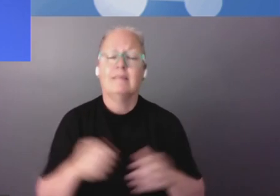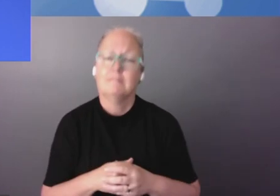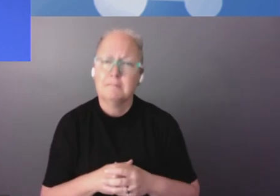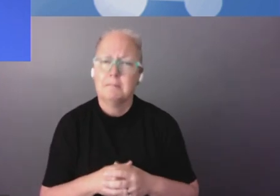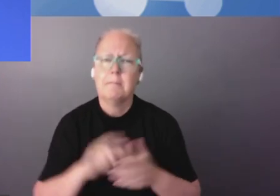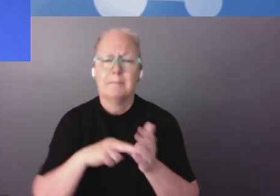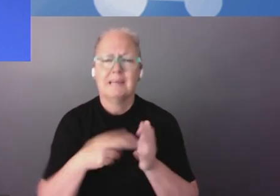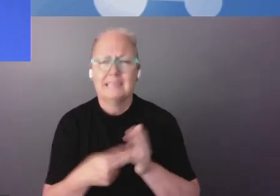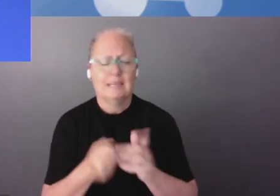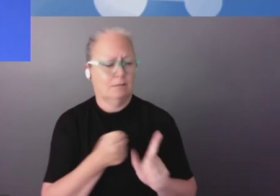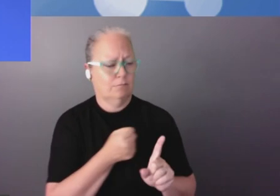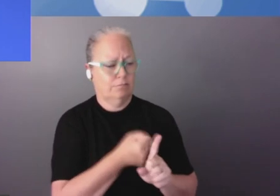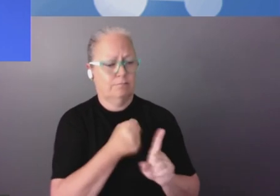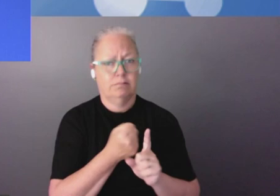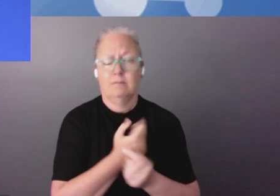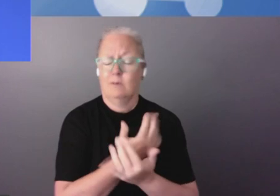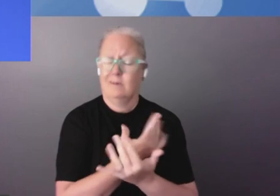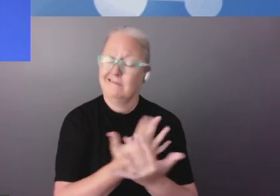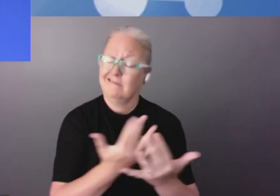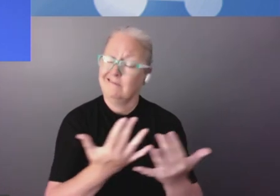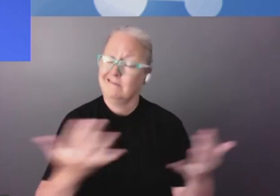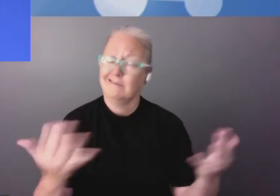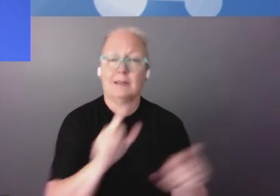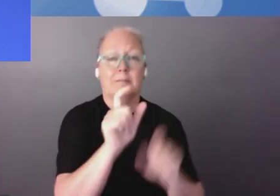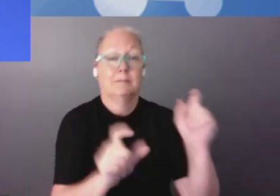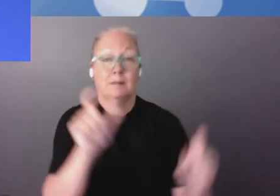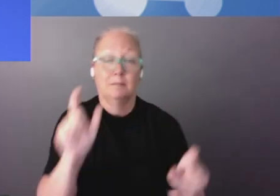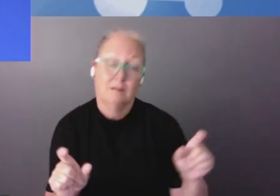Internet jest wspaniałą obietnicą dotyczącą